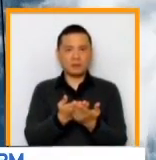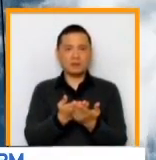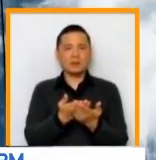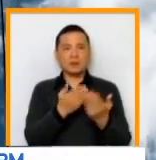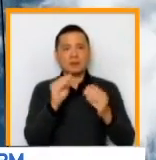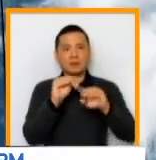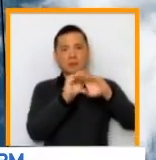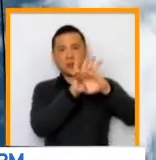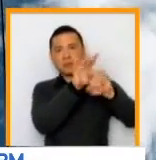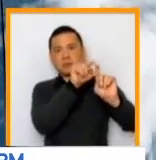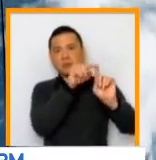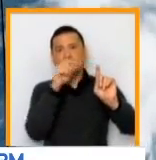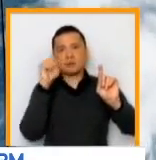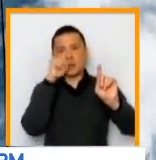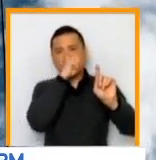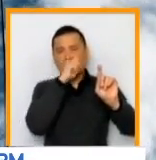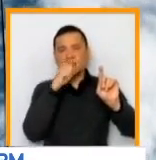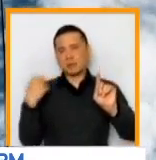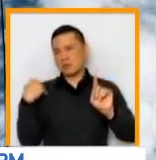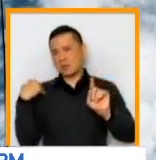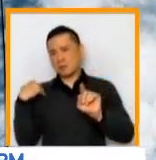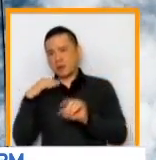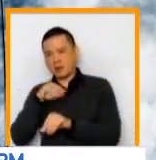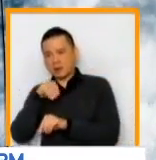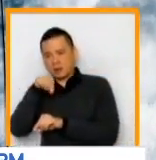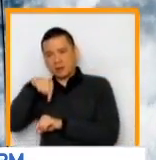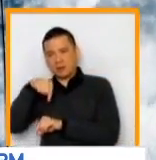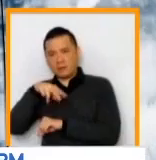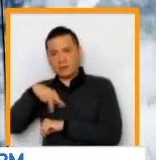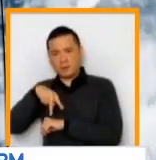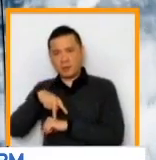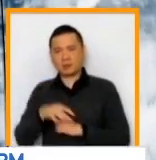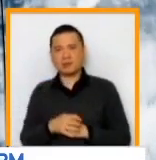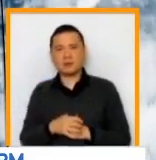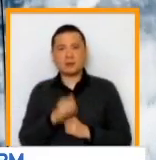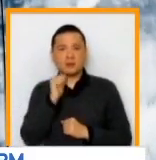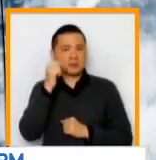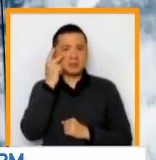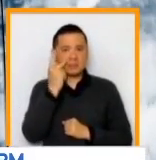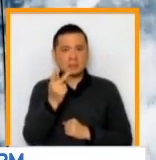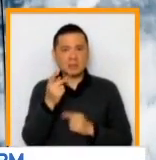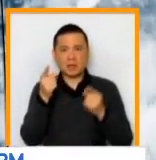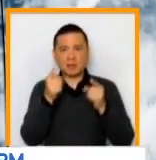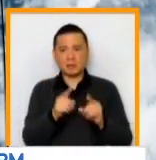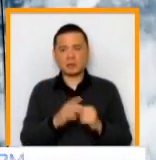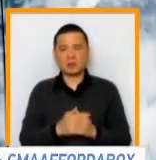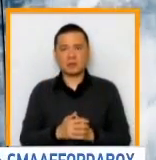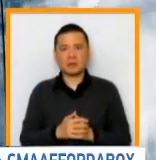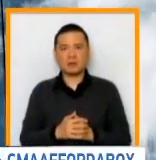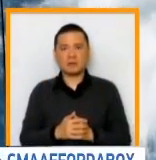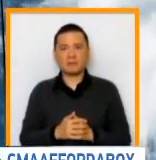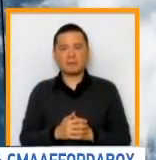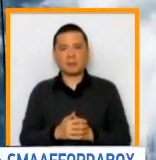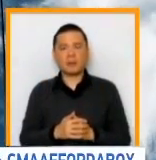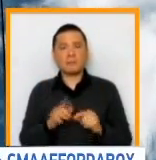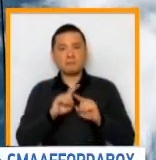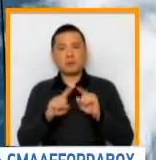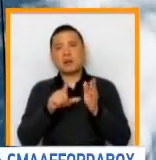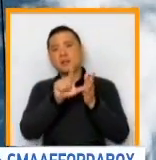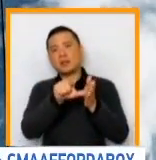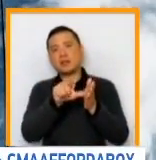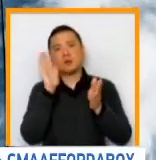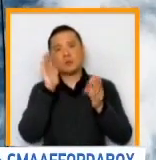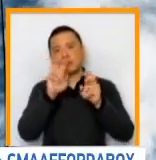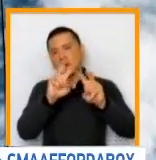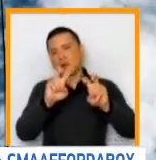sa ngayon ay hindi pa natin nakikita yung ganong senaryo. Maybe makikita natin yan during the post-analysis pagkatapos po nitong dalawang